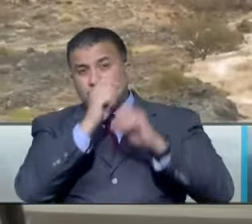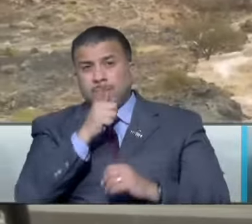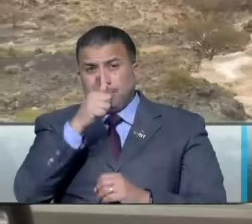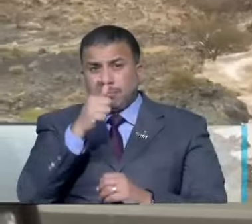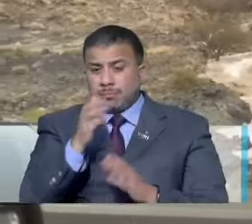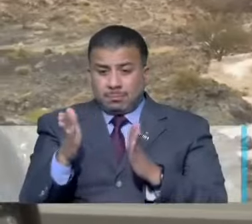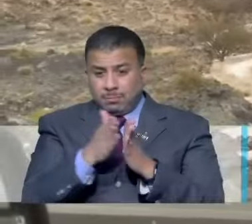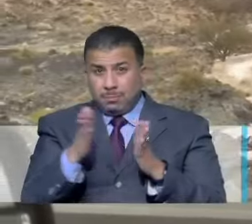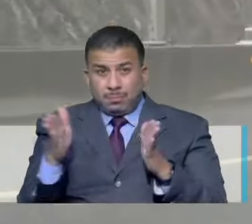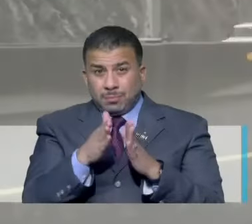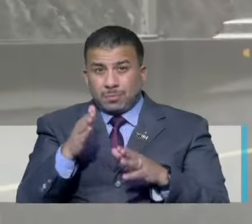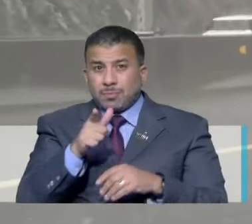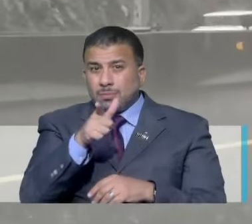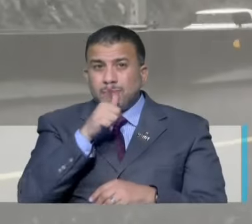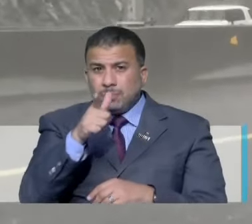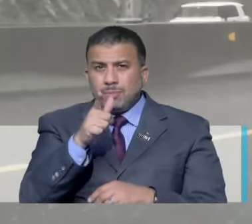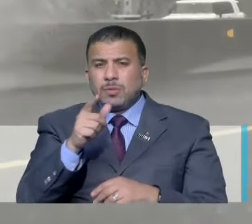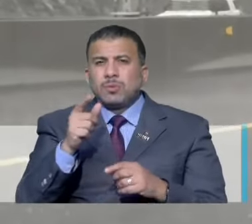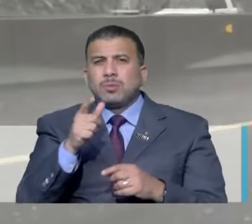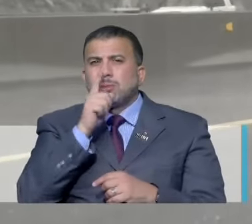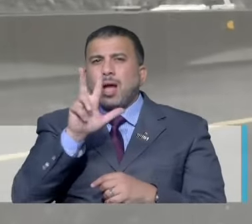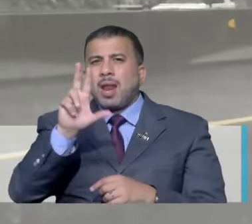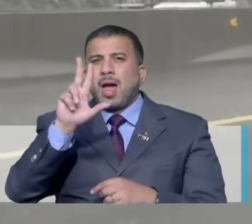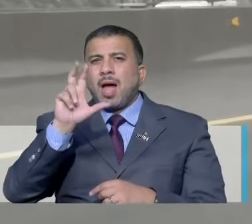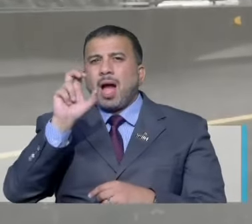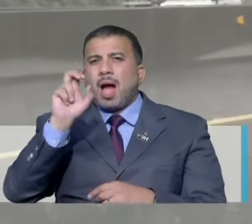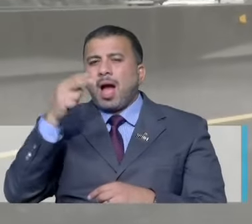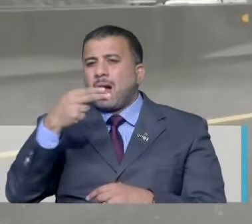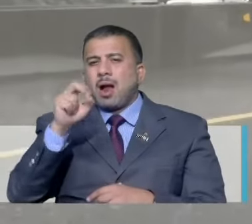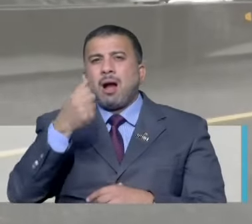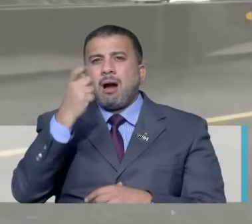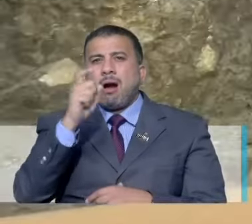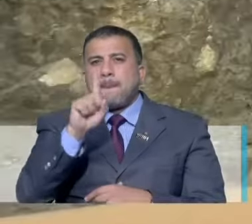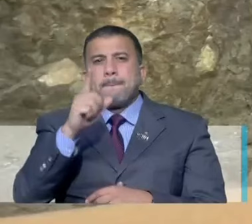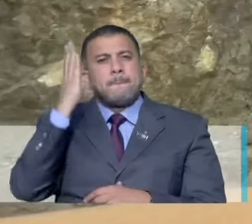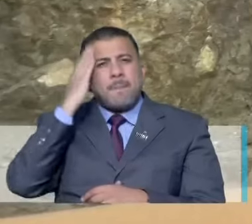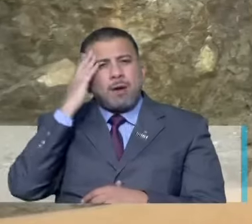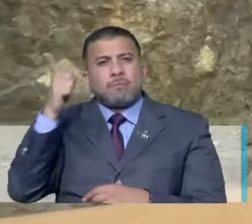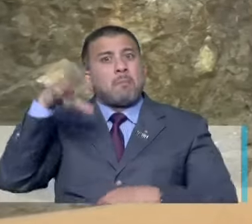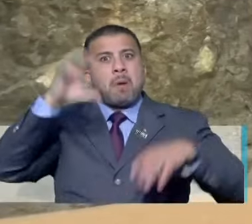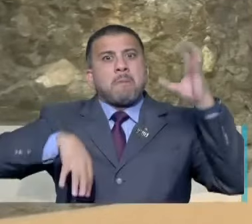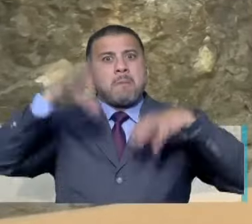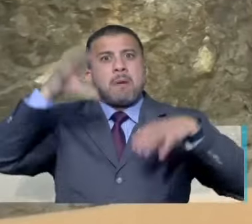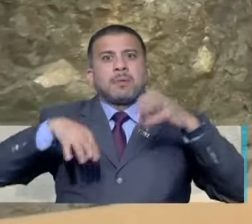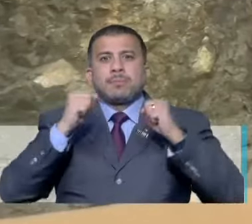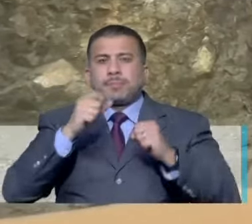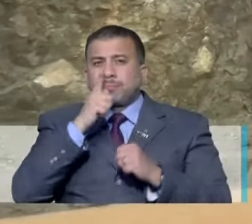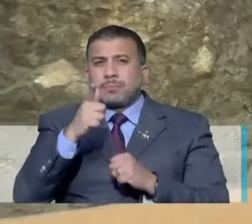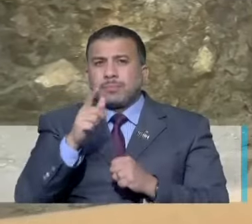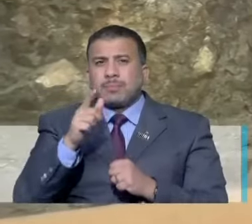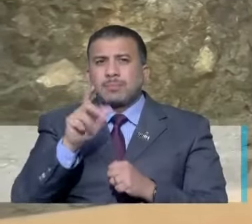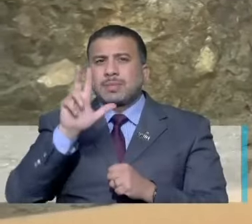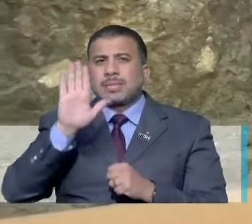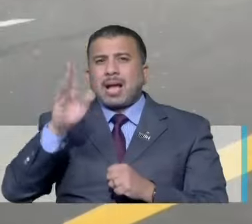المذكوره ستشهد دخول موسم العقارب الذي يوصف بامطار ويبدا من طلوع منزله سعد